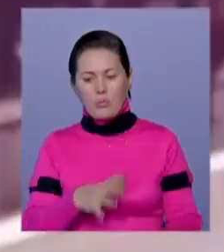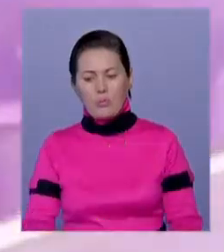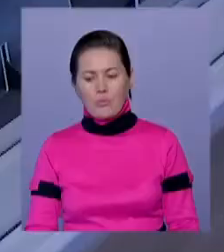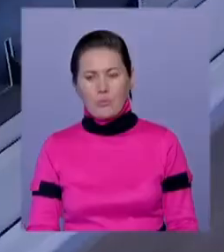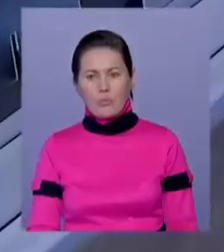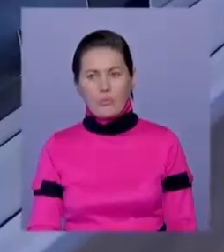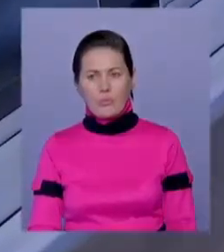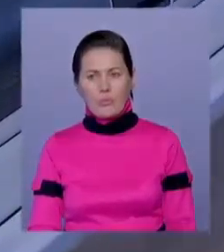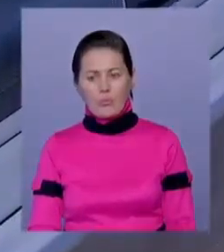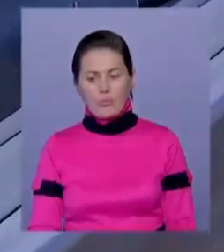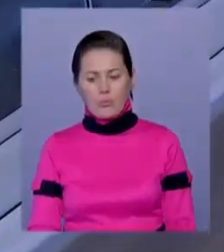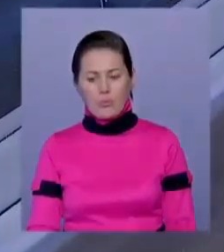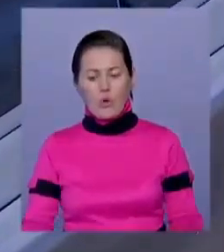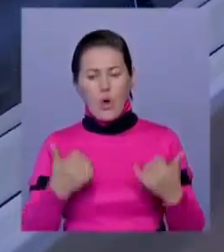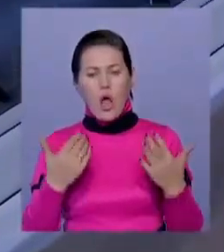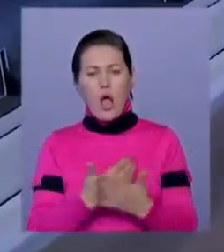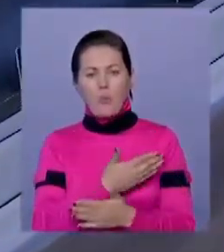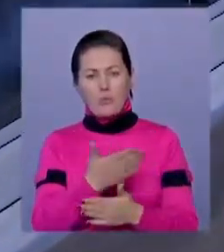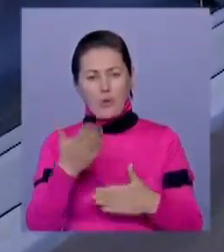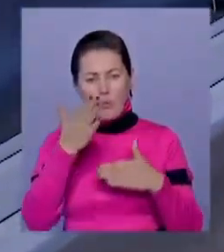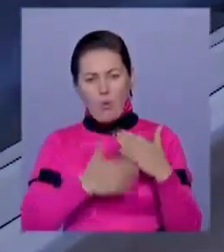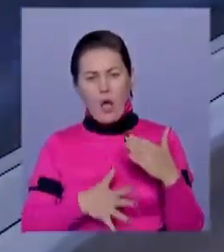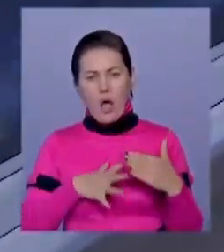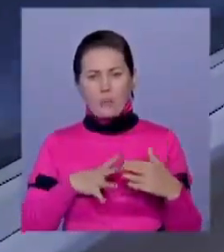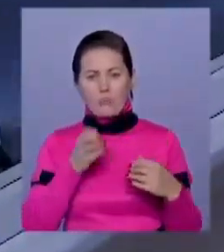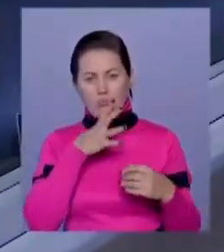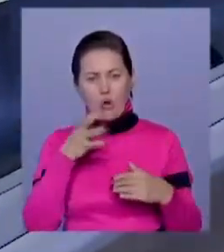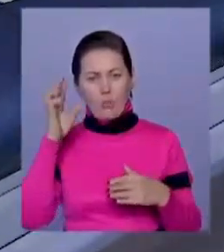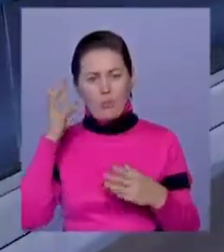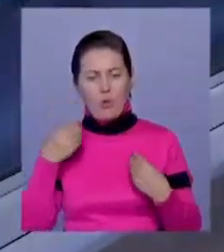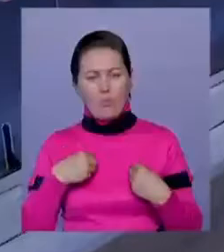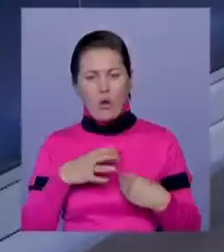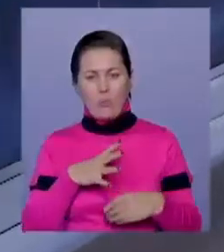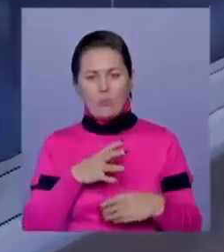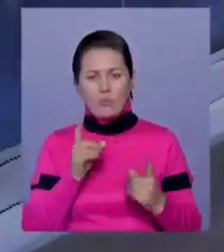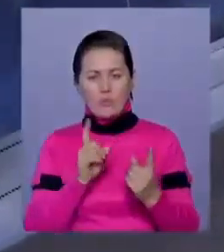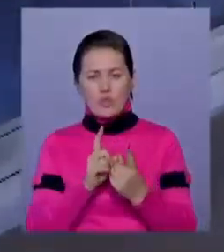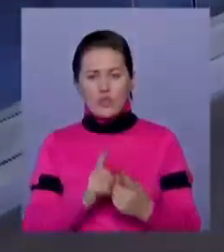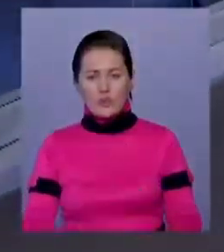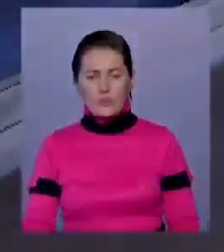Бүгінгі хабарымыз осымен тәмәм, жаратқан жақсы жаңалықтарда жолықтырсын.